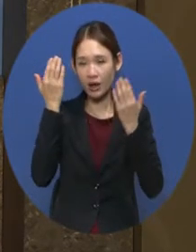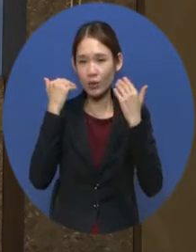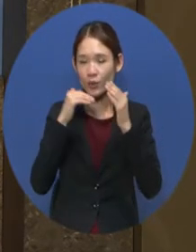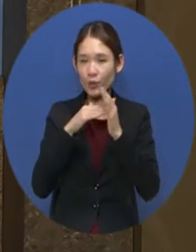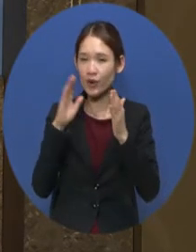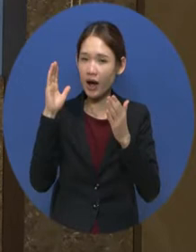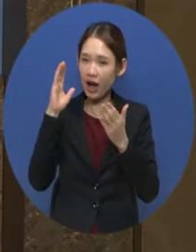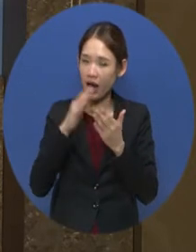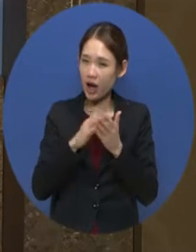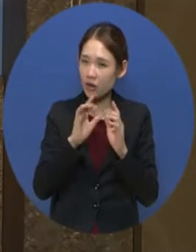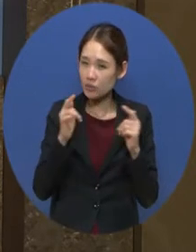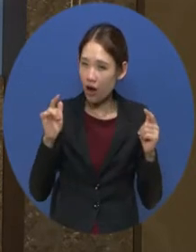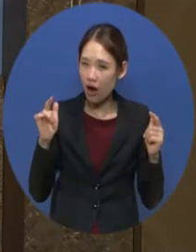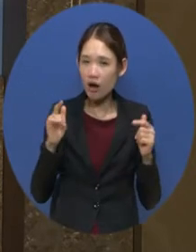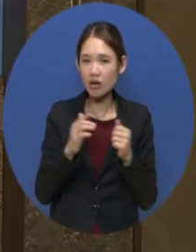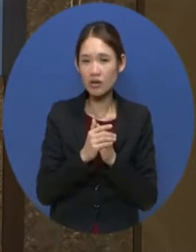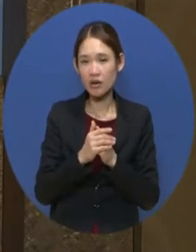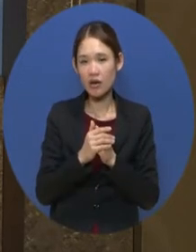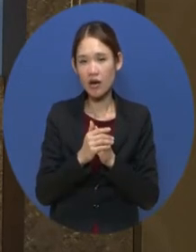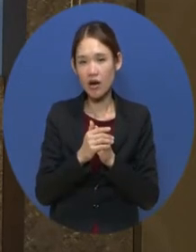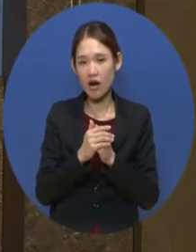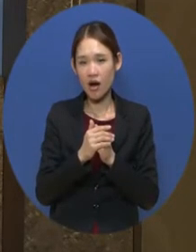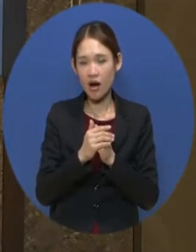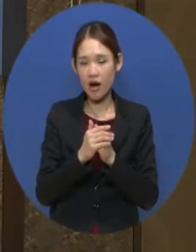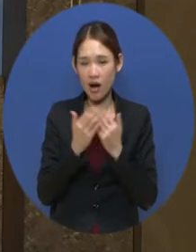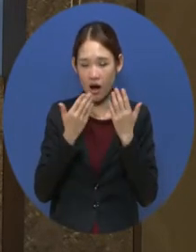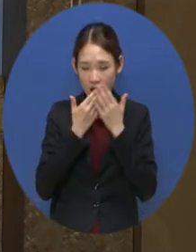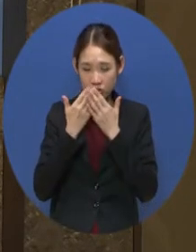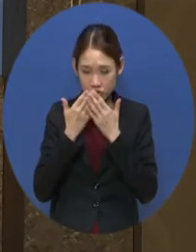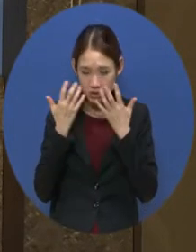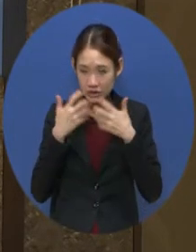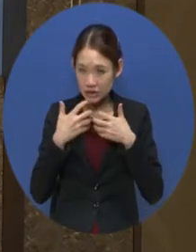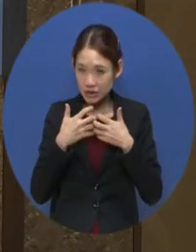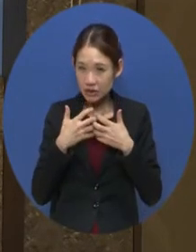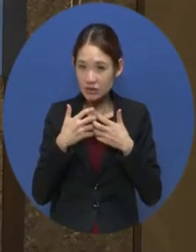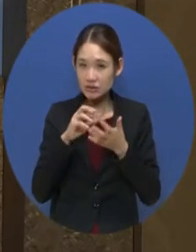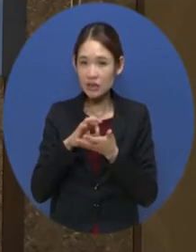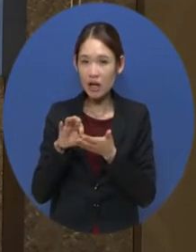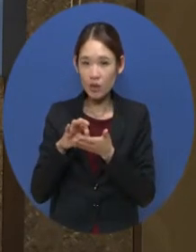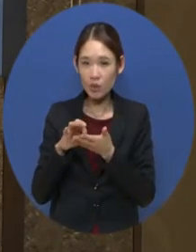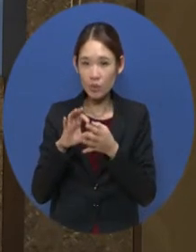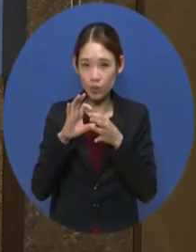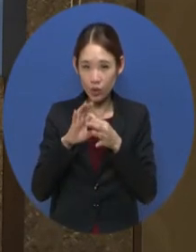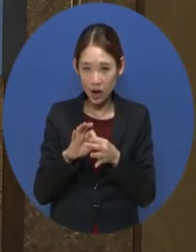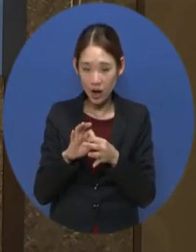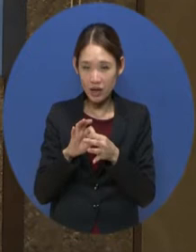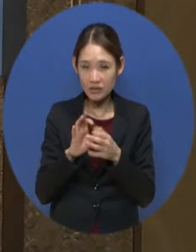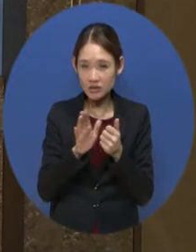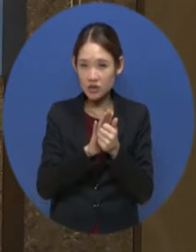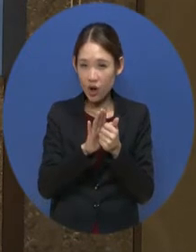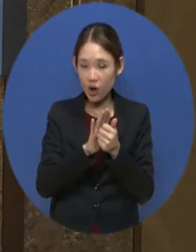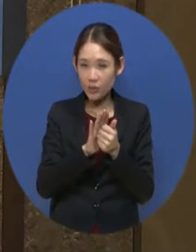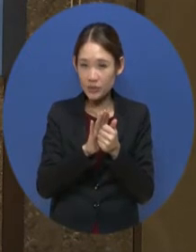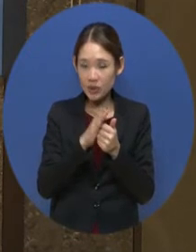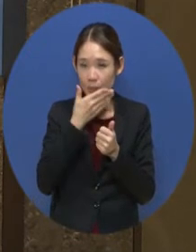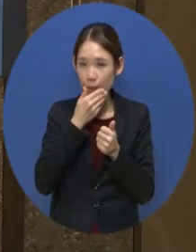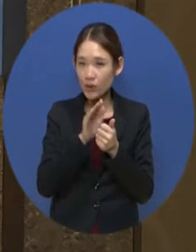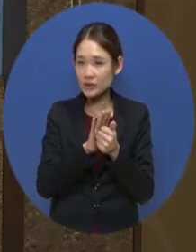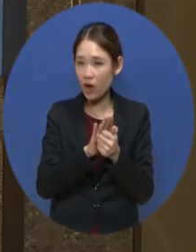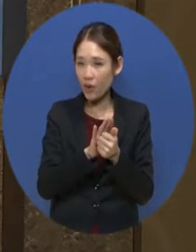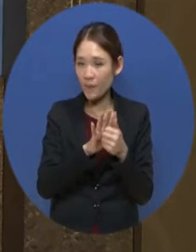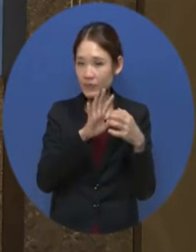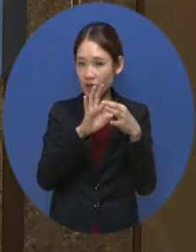다양한 어떤 학습 기자재 사용이라든지 그와 관련된 어떤 학습과 관련된 그 복지